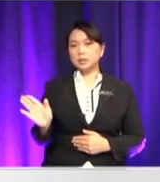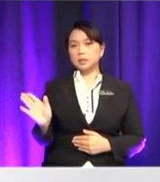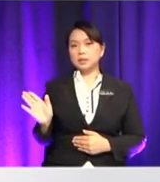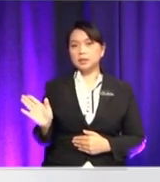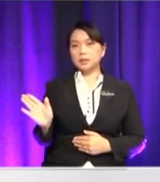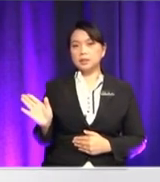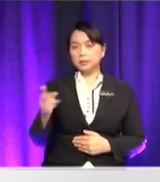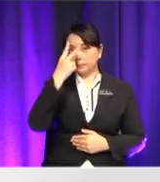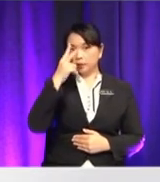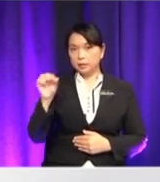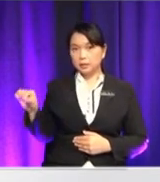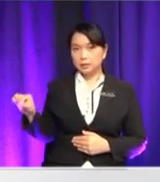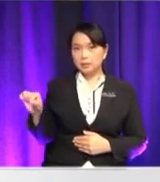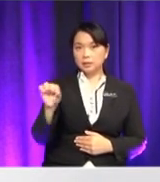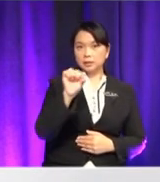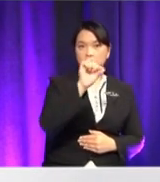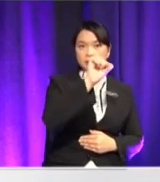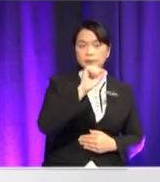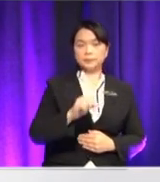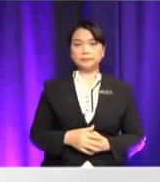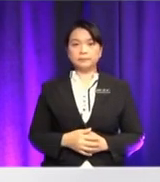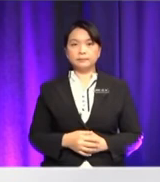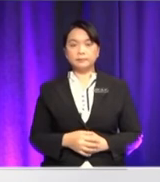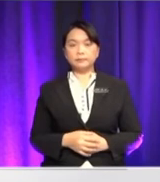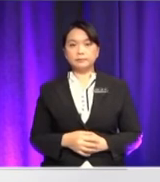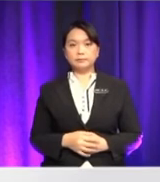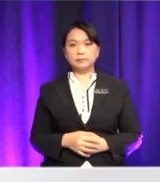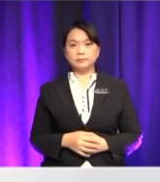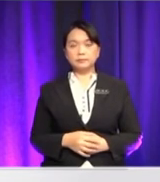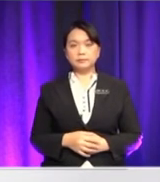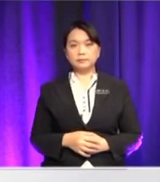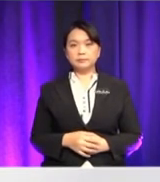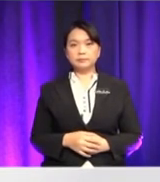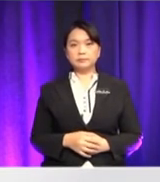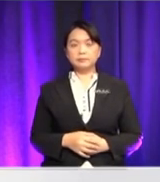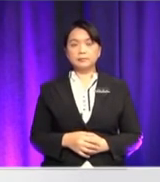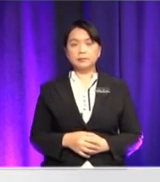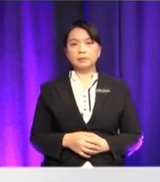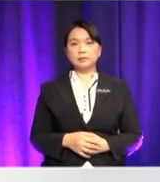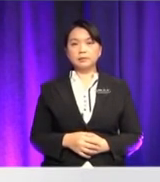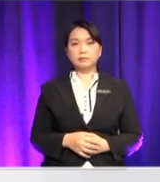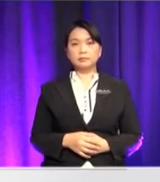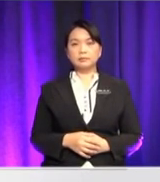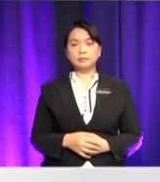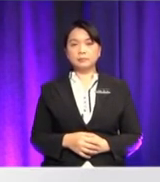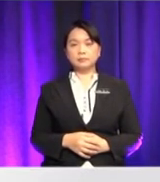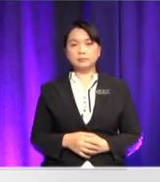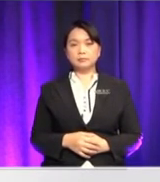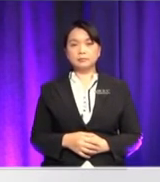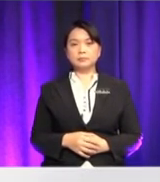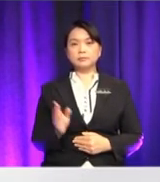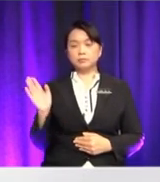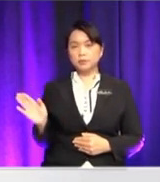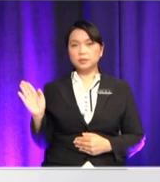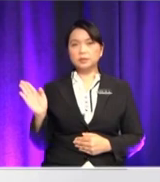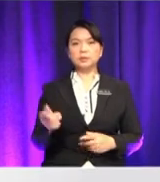awal tadi Nah itulah ketinggian Bumbung di bahagian pos muka ini bagian pos nah ataupun tempat